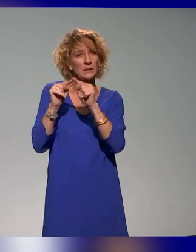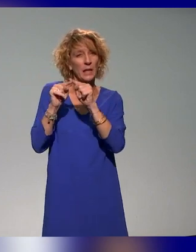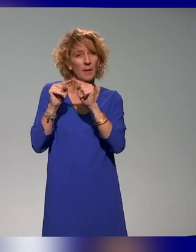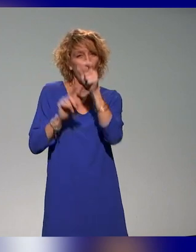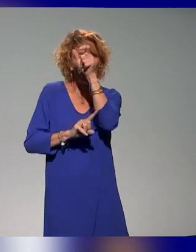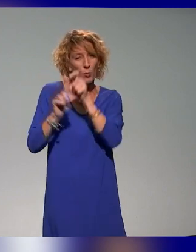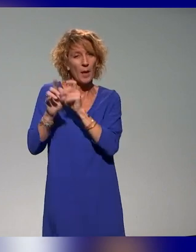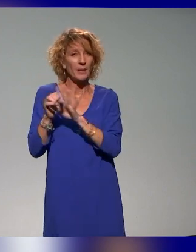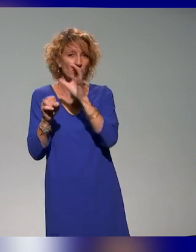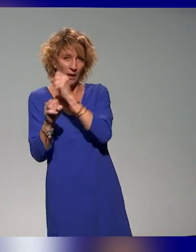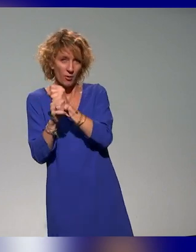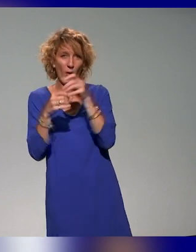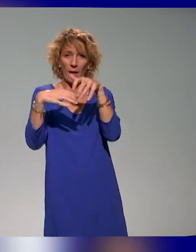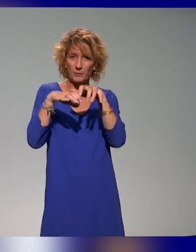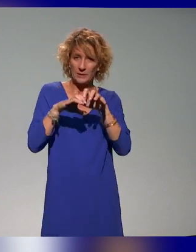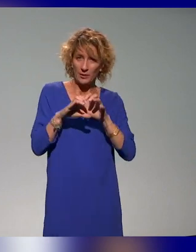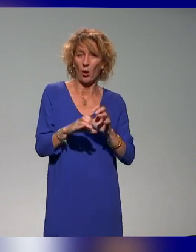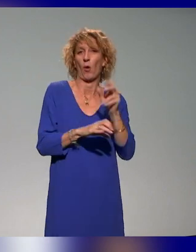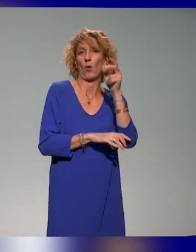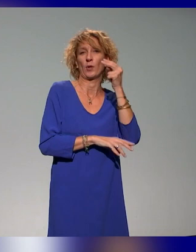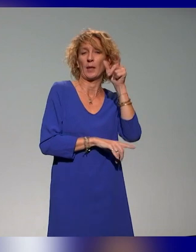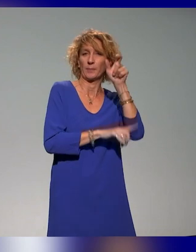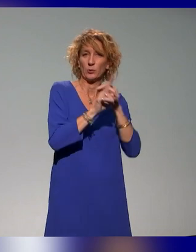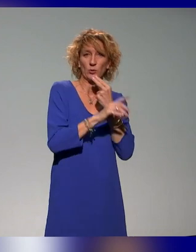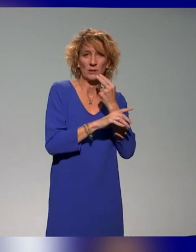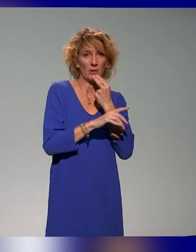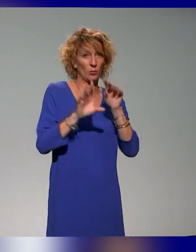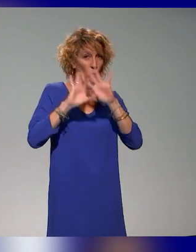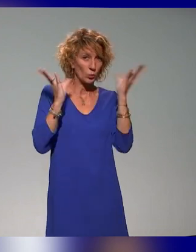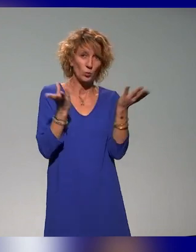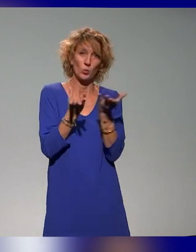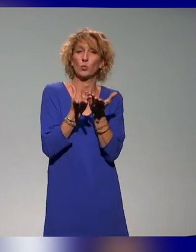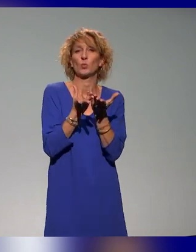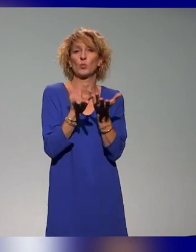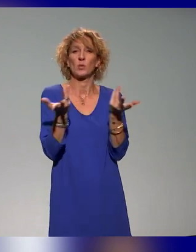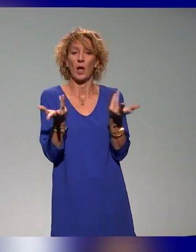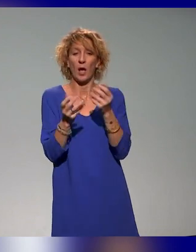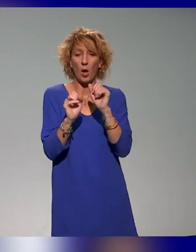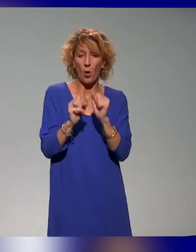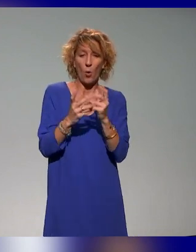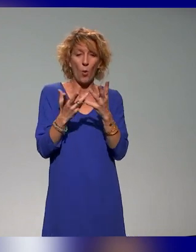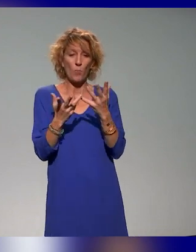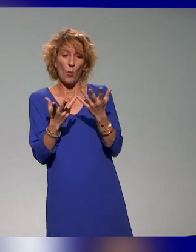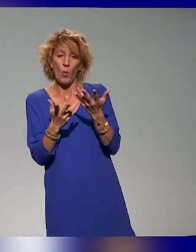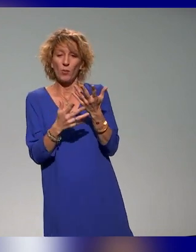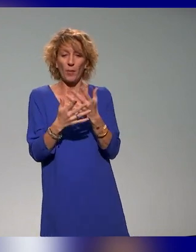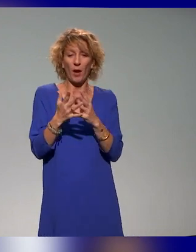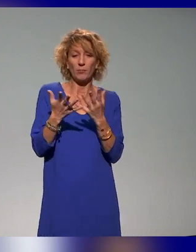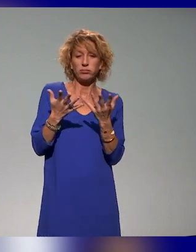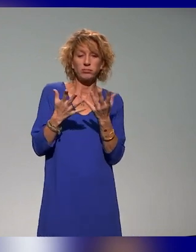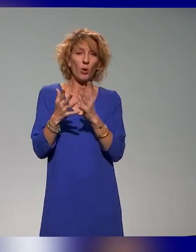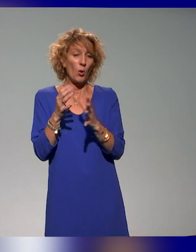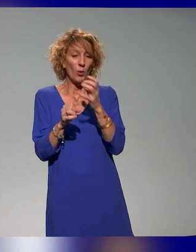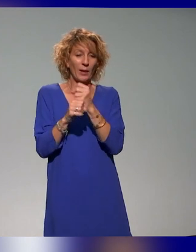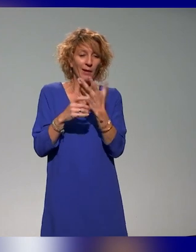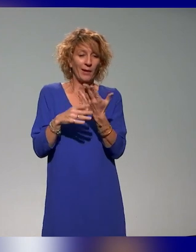pour l'administrateur, pour l'utilisateur final. Donc tout ça, c'est des choses qu'on peut faire de façon native dans Moodle, avec quelques petites